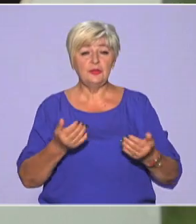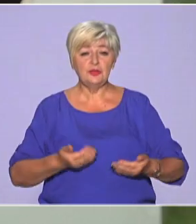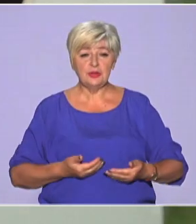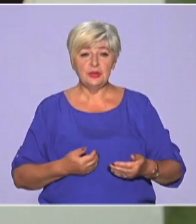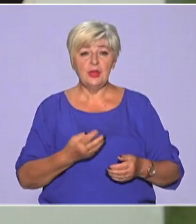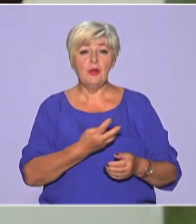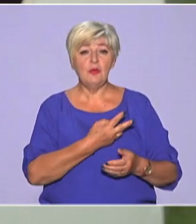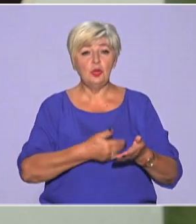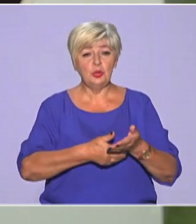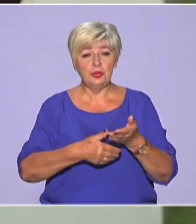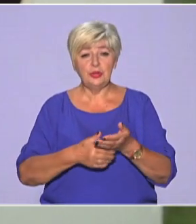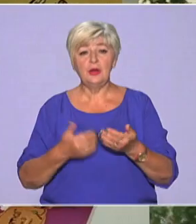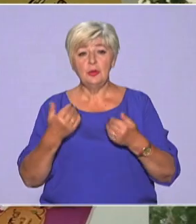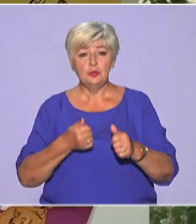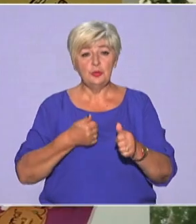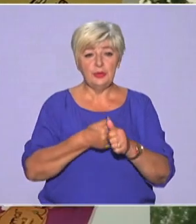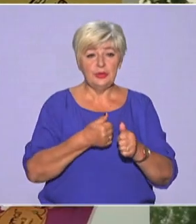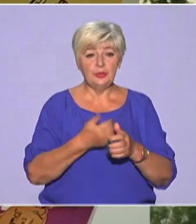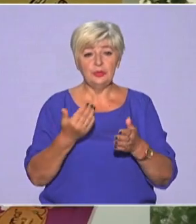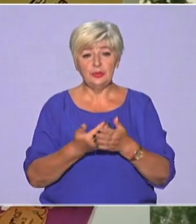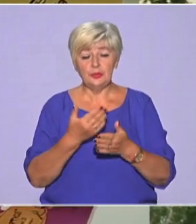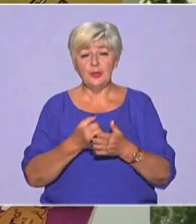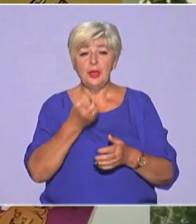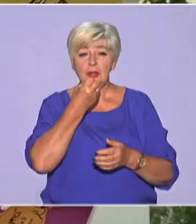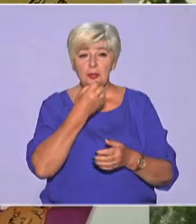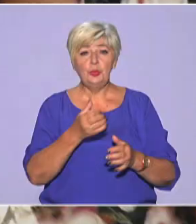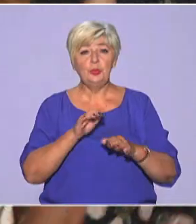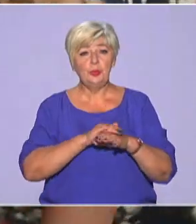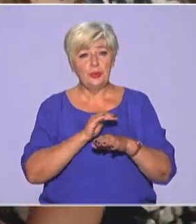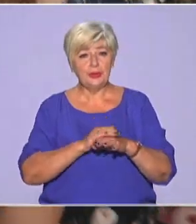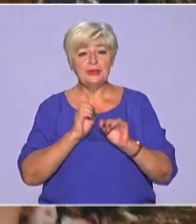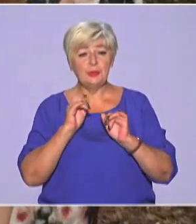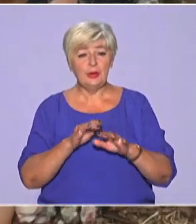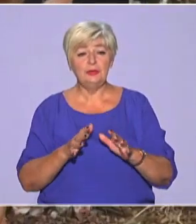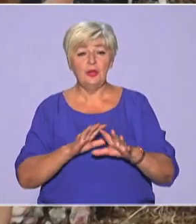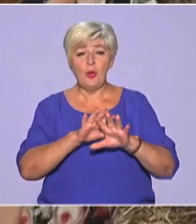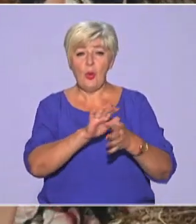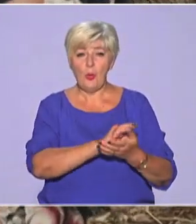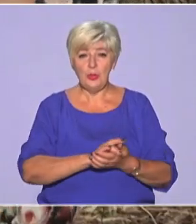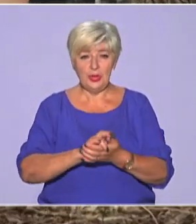їхніх лав вже приєднуються новачки. Добрі справи об'єднують цих людей, об'єднують нашу